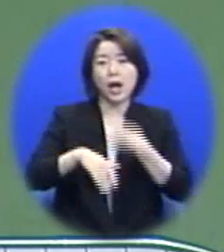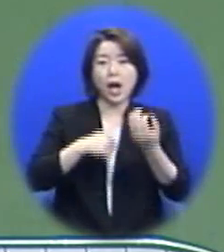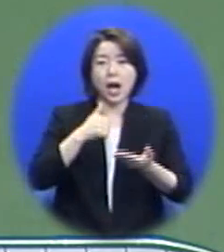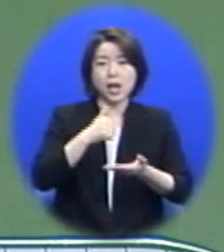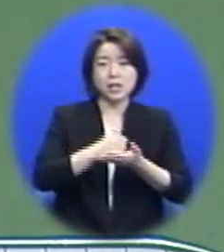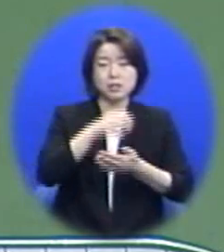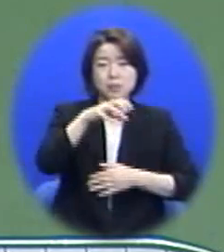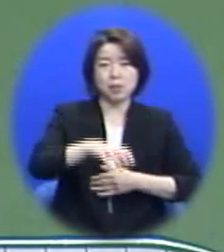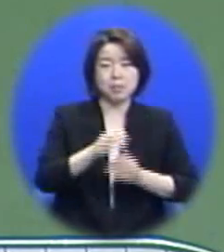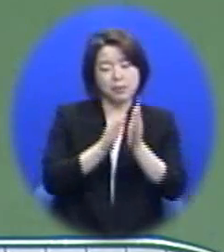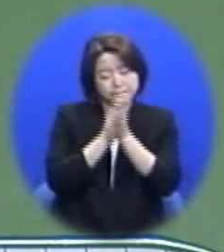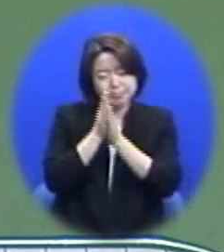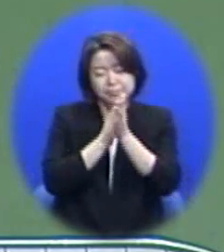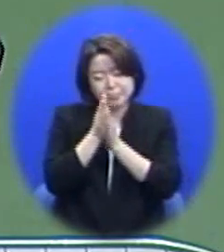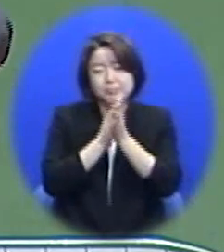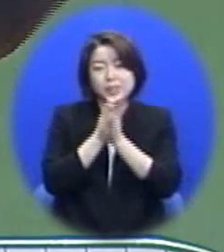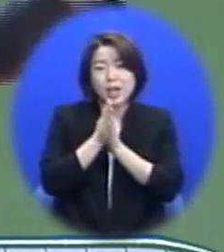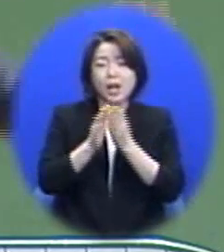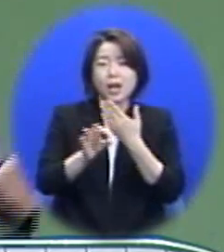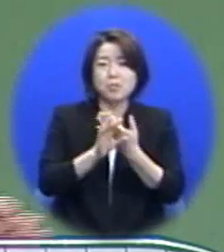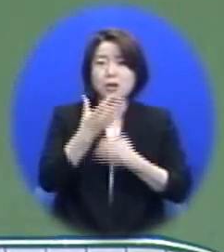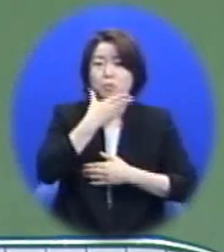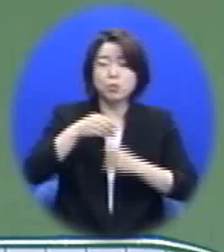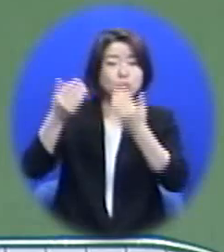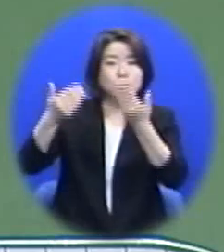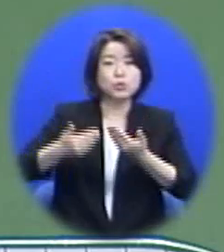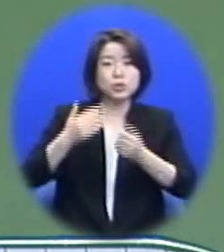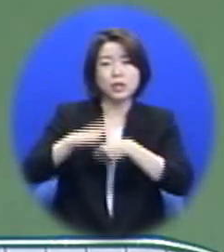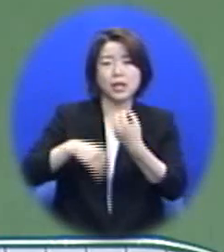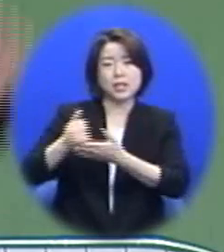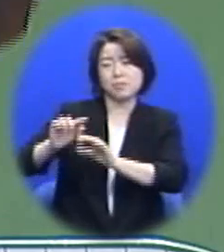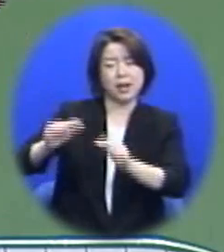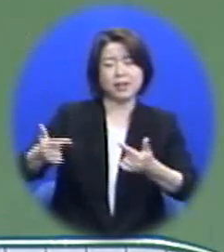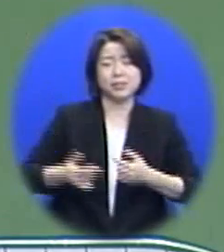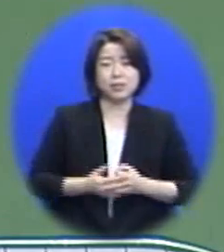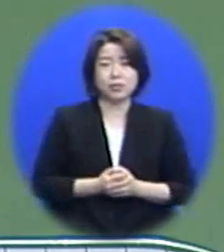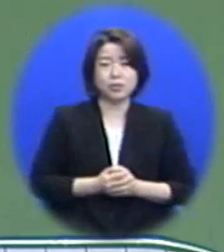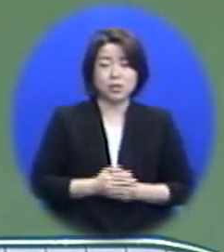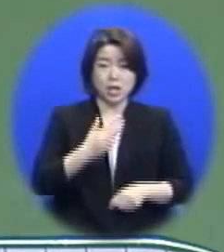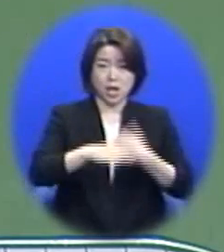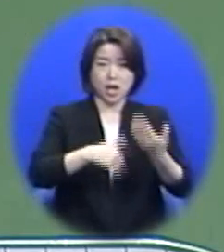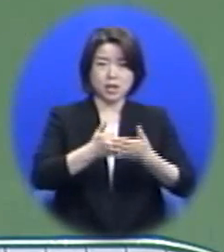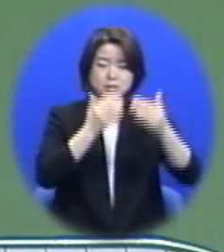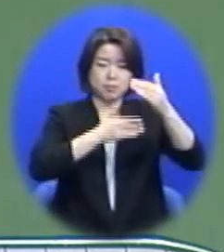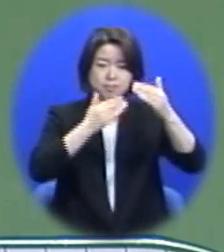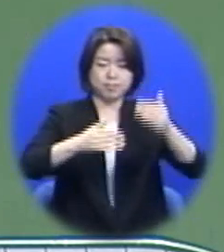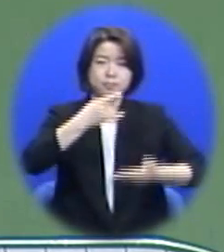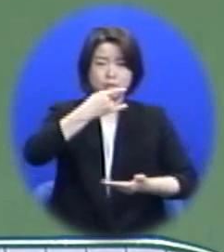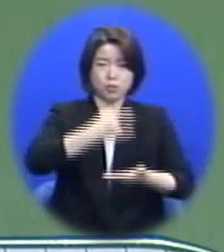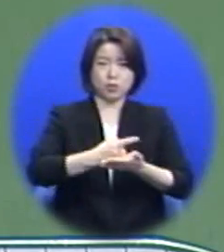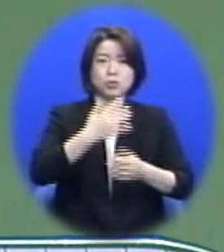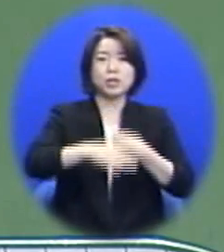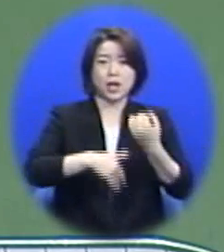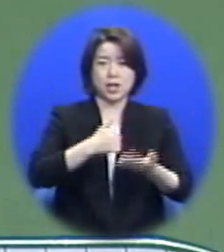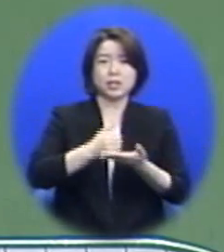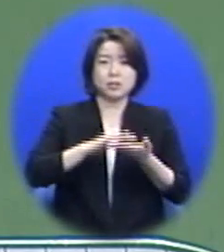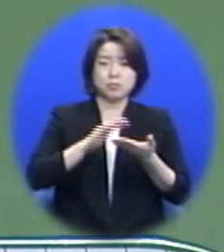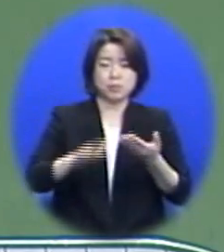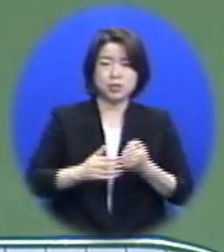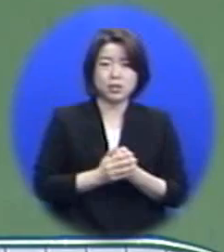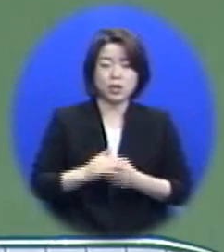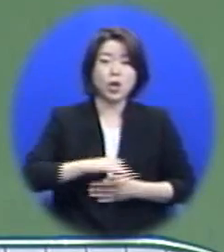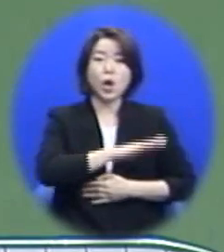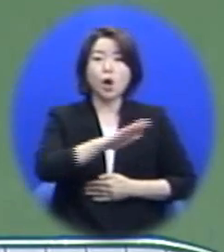빌면 하나님이 우리에게 복을 주시는 그런 하나님이 아니십니다 하나님은 공의로우신 하나님이시니까 우리가 악을